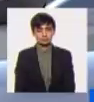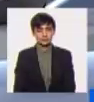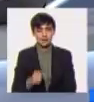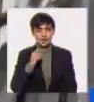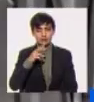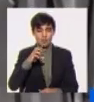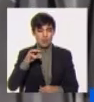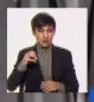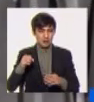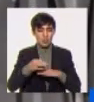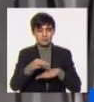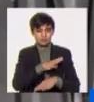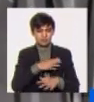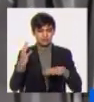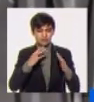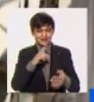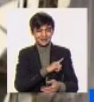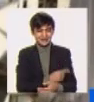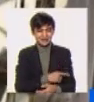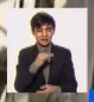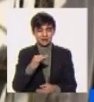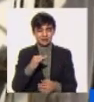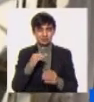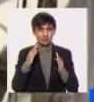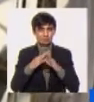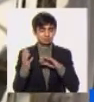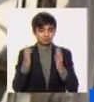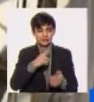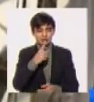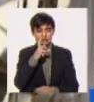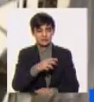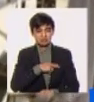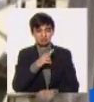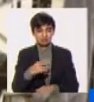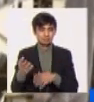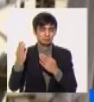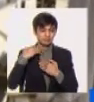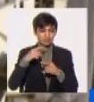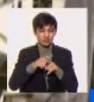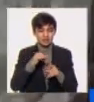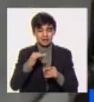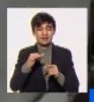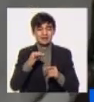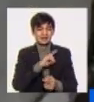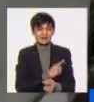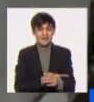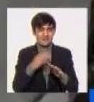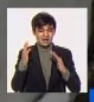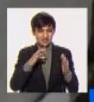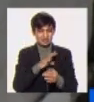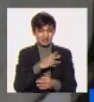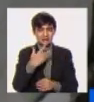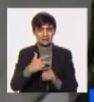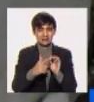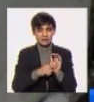Ақмола облысында қатты дауыл тұрып, үстіне шатыр құлаған бір адам көз жұмды. Ал қатты желден түрлі жарақат алған 30-ға жуық адам жедел